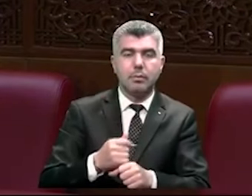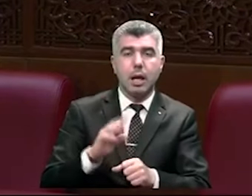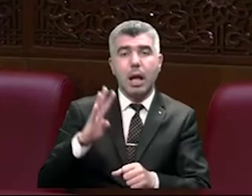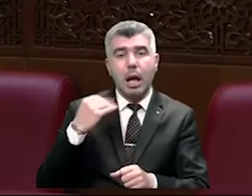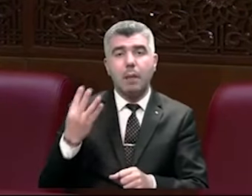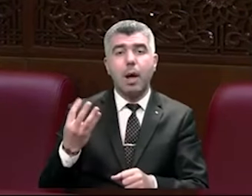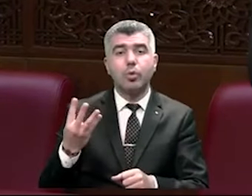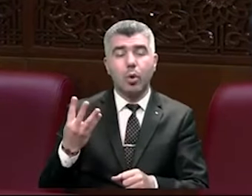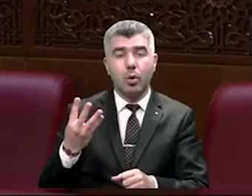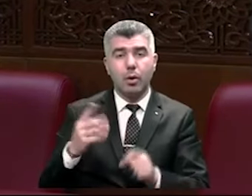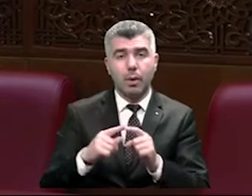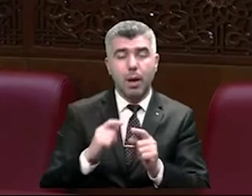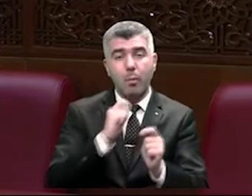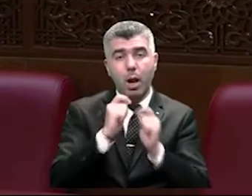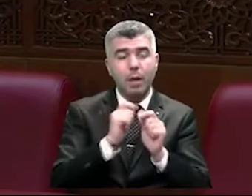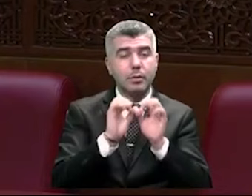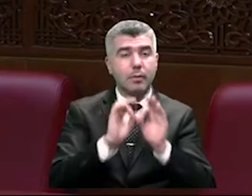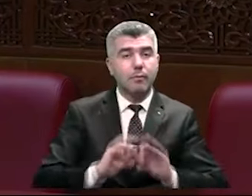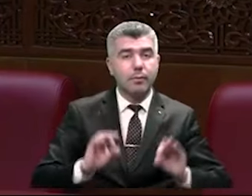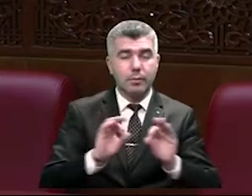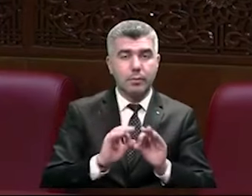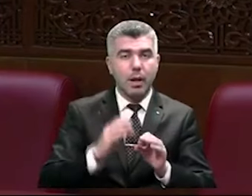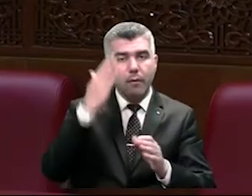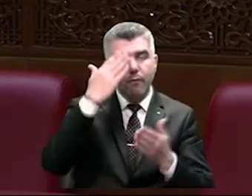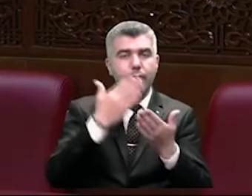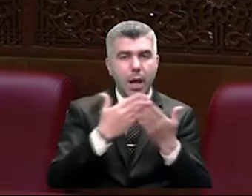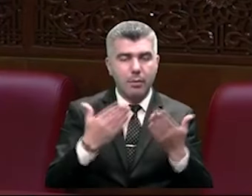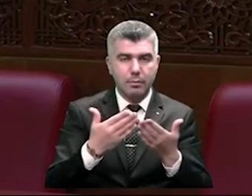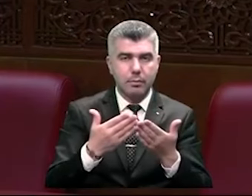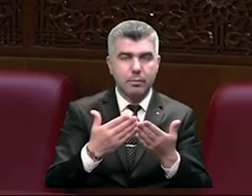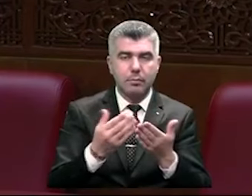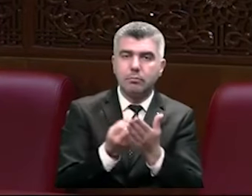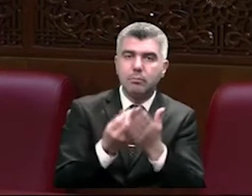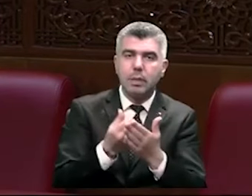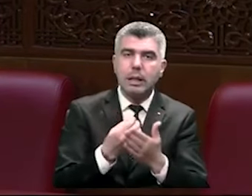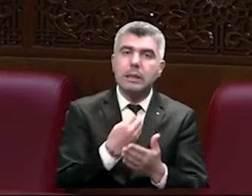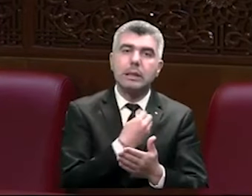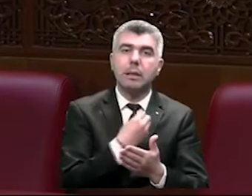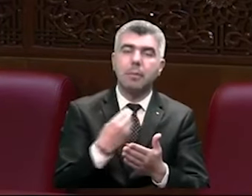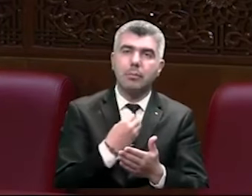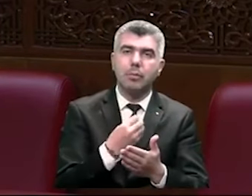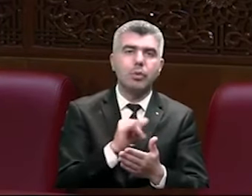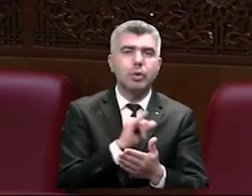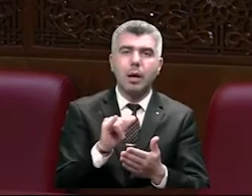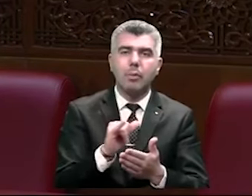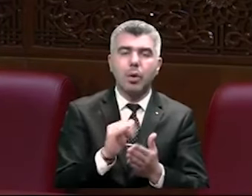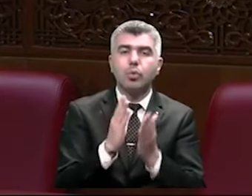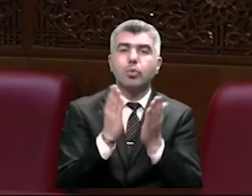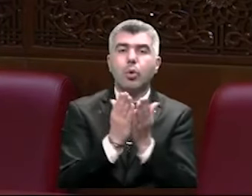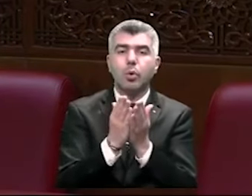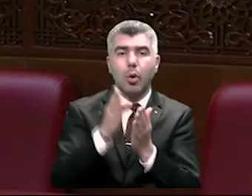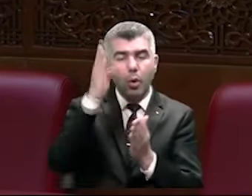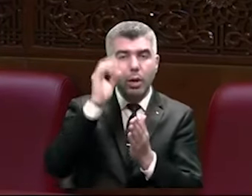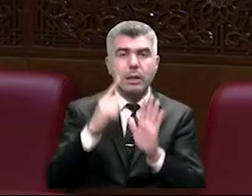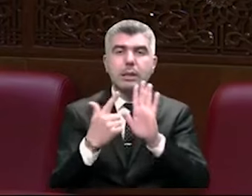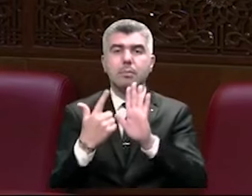باش مابقاوش نتناقش لان كلشي فهم بان الجوده ديال الطبيب ما عندهاش مشكل دكتور كان تدار في